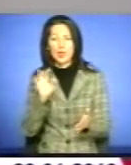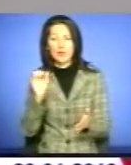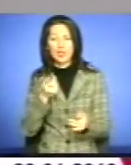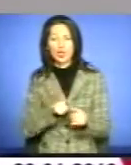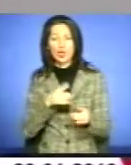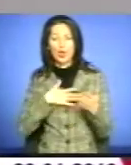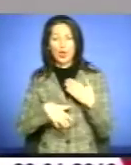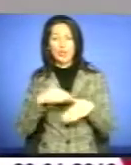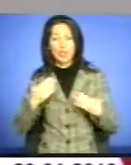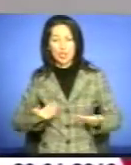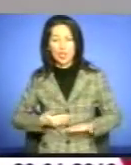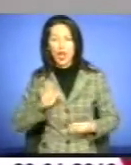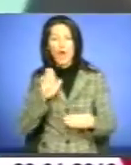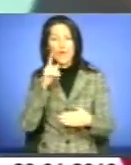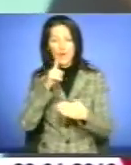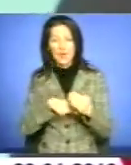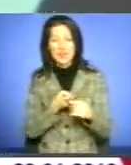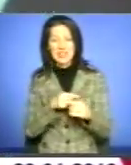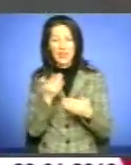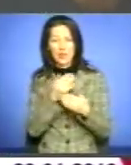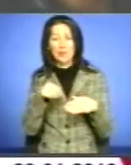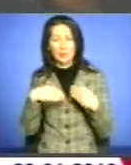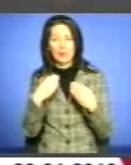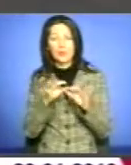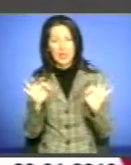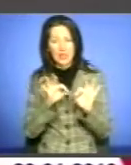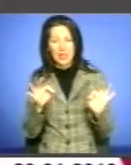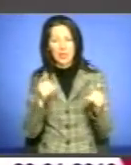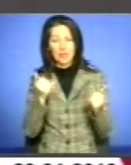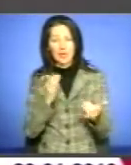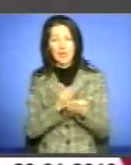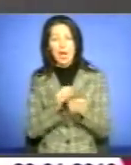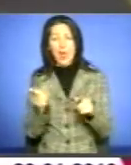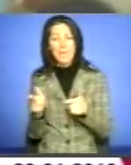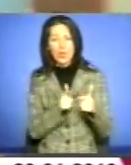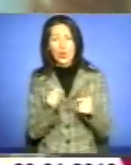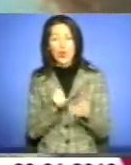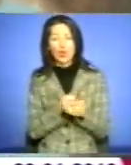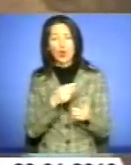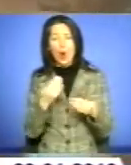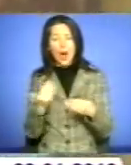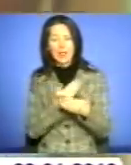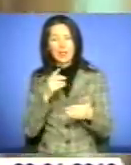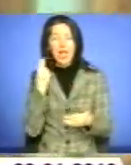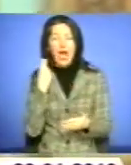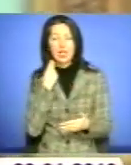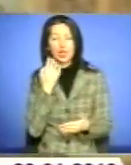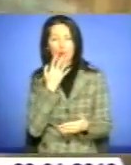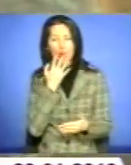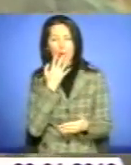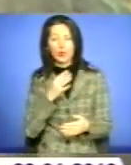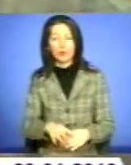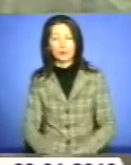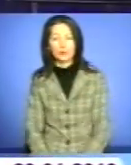радість життя в вірі цей фільм передає. Зараз йде підготовка до перекладу картини англійською мовою.